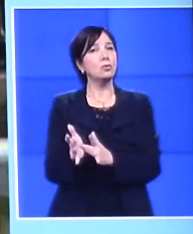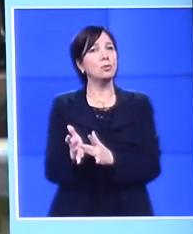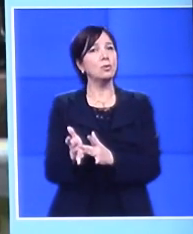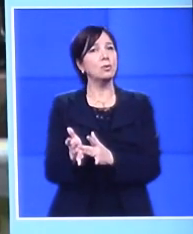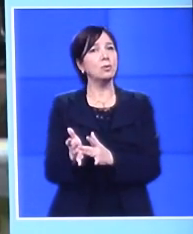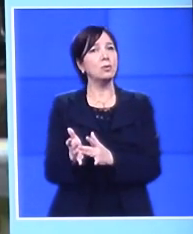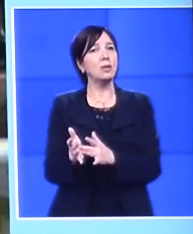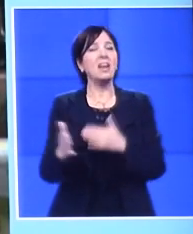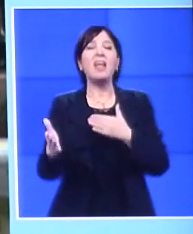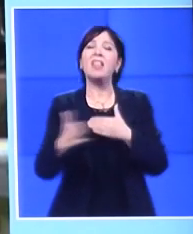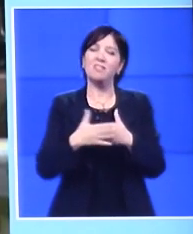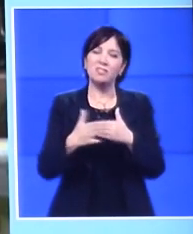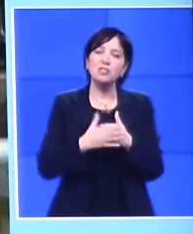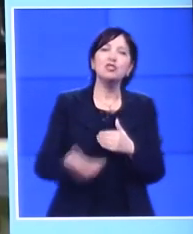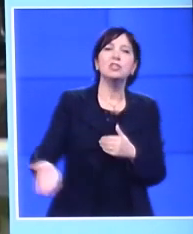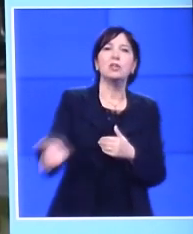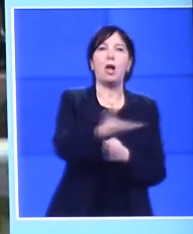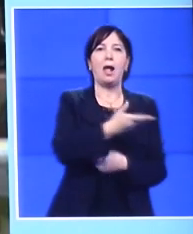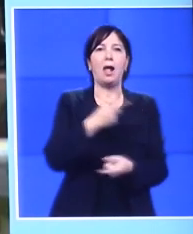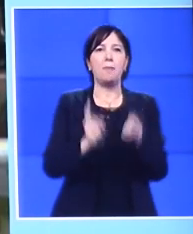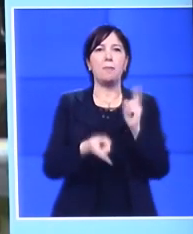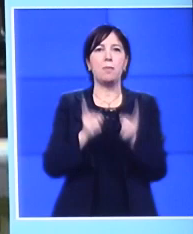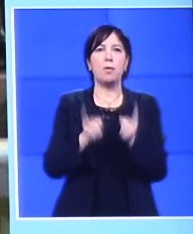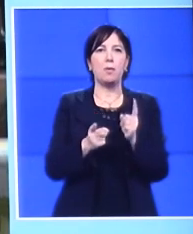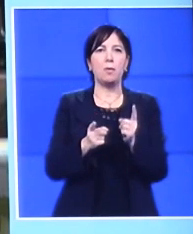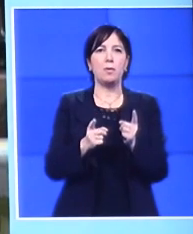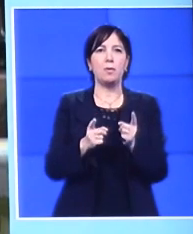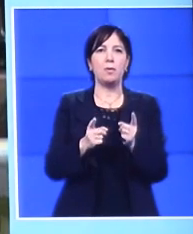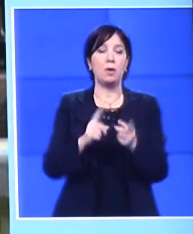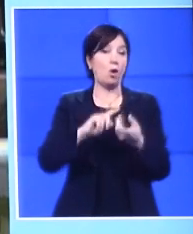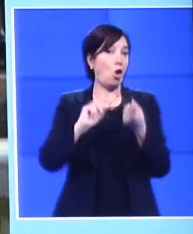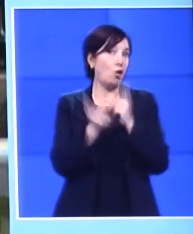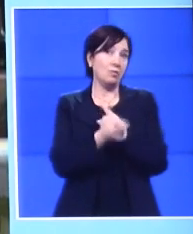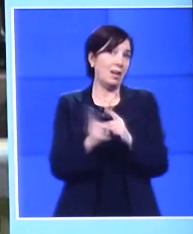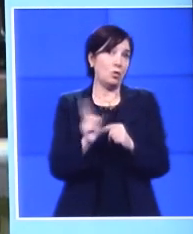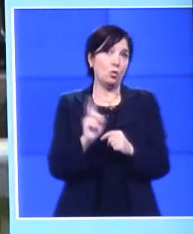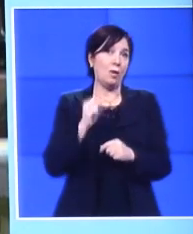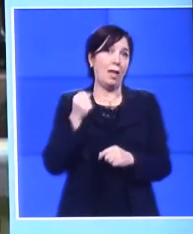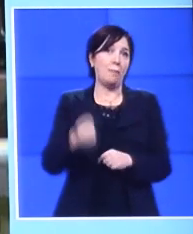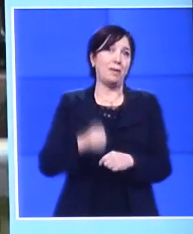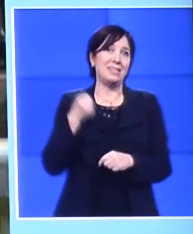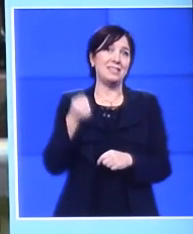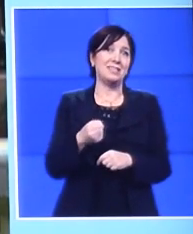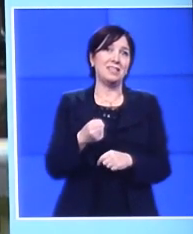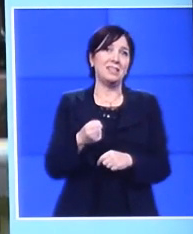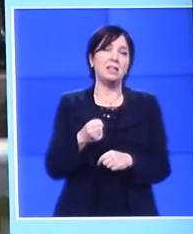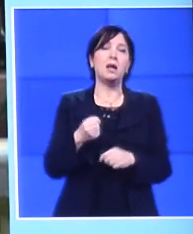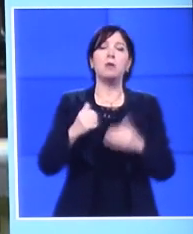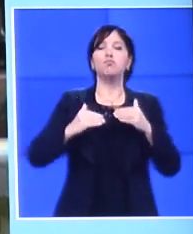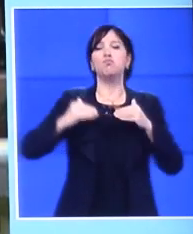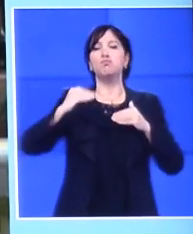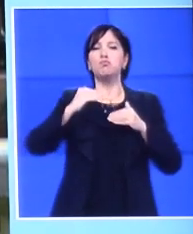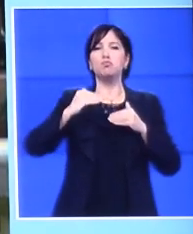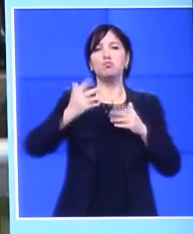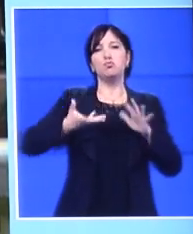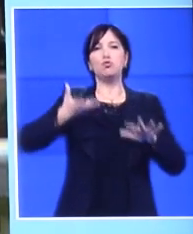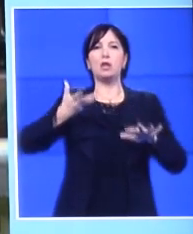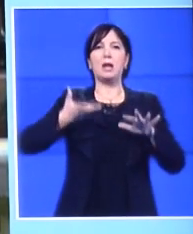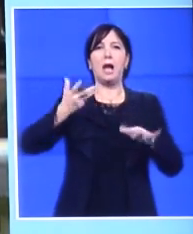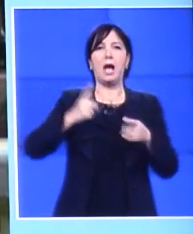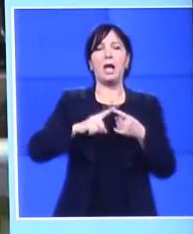è vicino al popolo, dal contrario non è pastore, è un gerarca, è